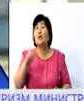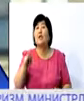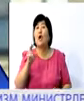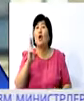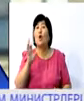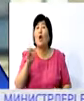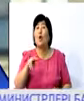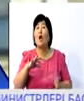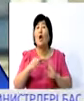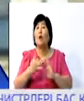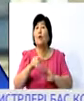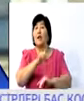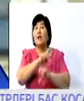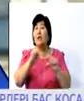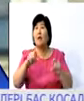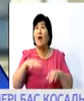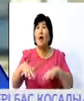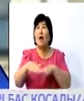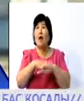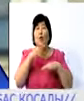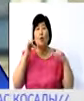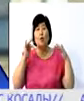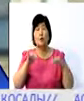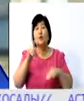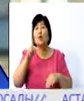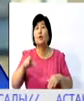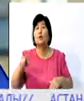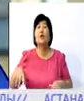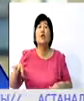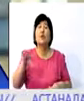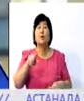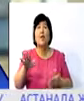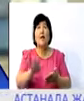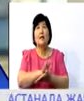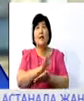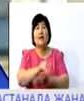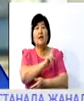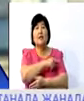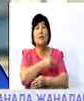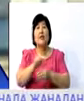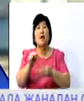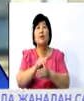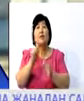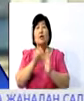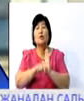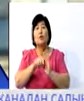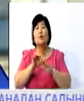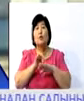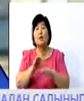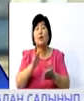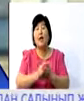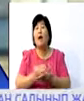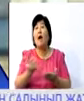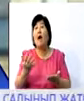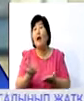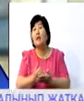амбулаториялық емханасында бүгін халықтың көп жиналып жатыр. Тұрғындардың барлығы осы тегін медициналық профилактикалық тексеруден өткізіліп жатыр.